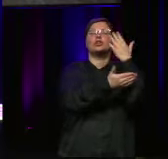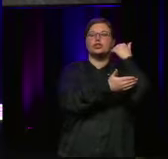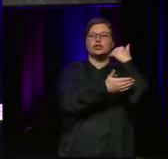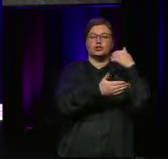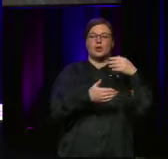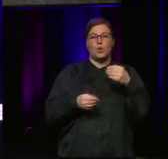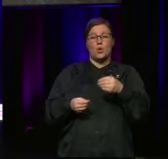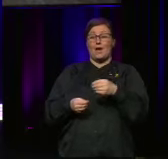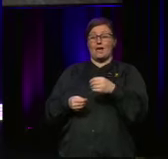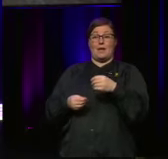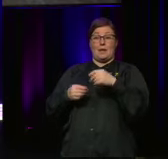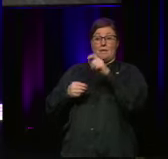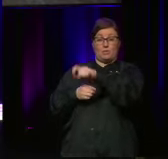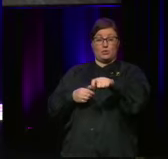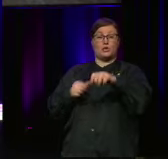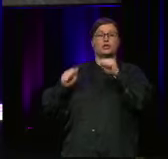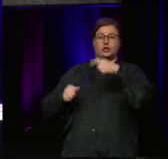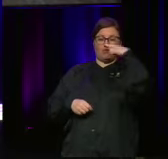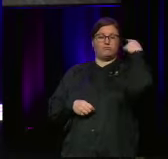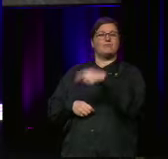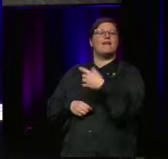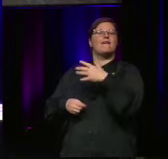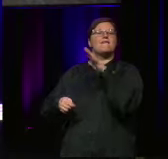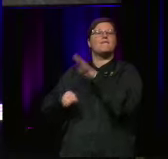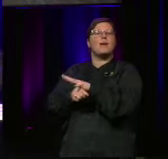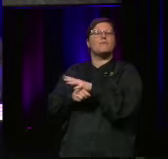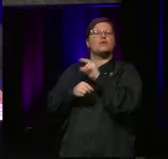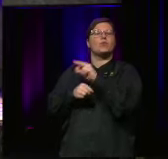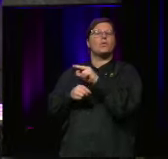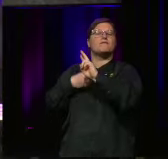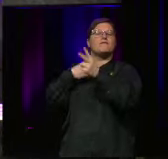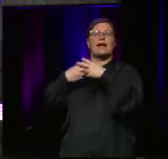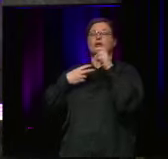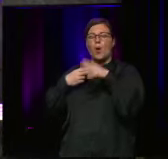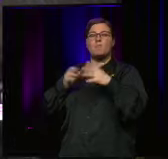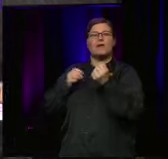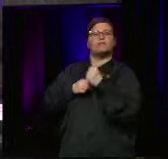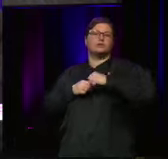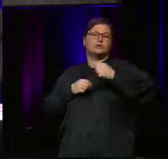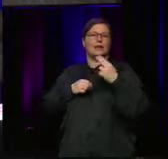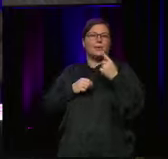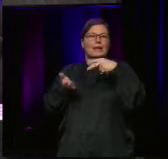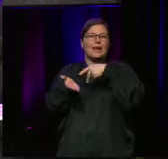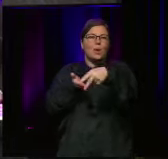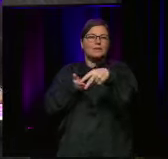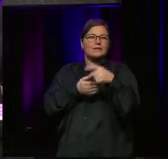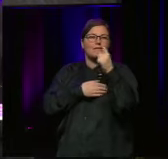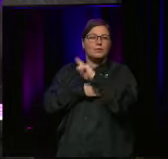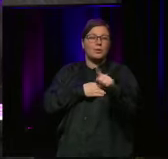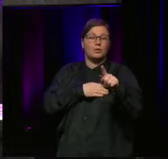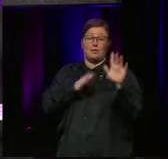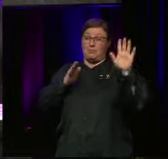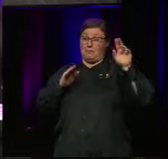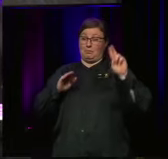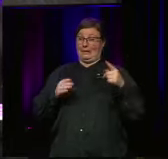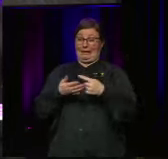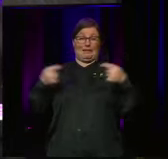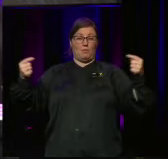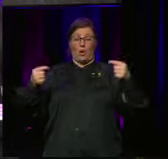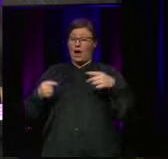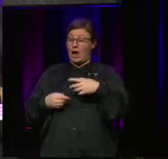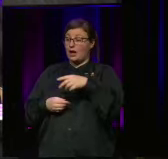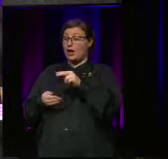människor 15 års fängelse om de bröt mot ett utegångsförbud. Och det står naturligtvis inte i proportion till vad den överträdelse som